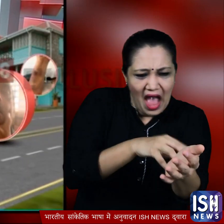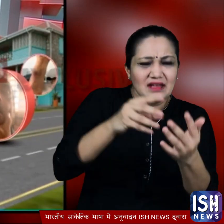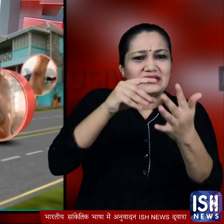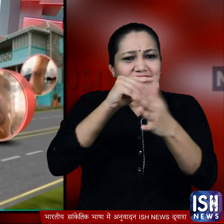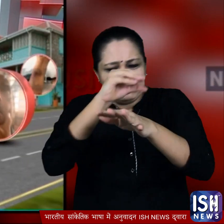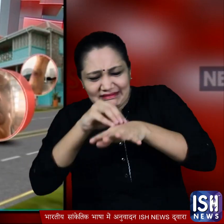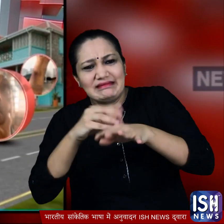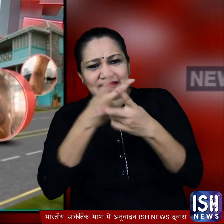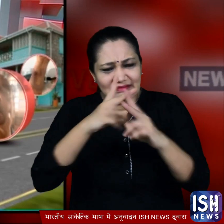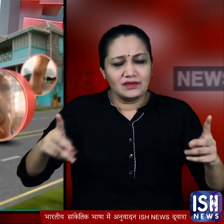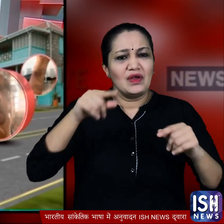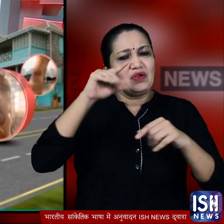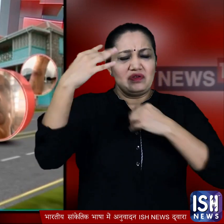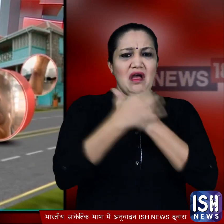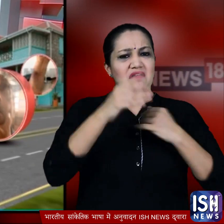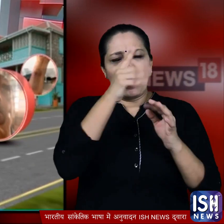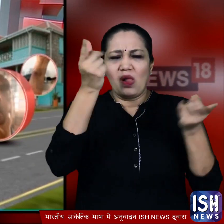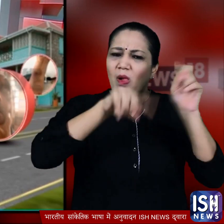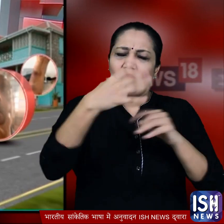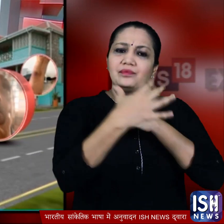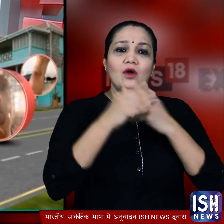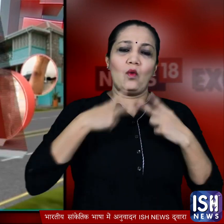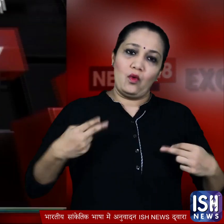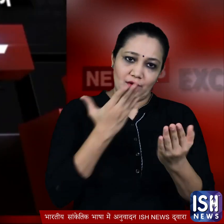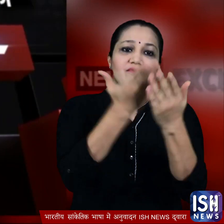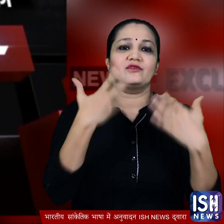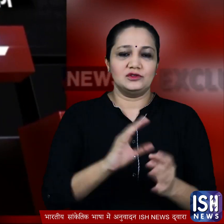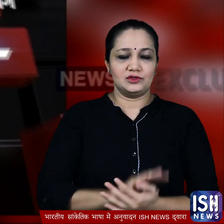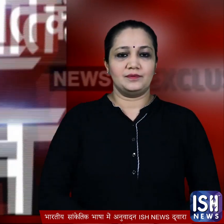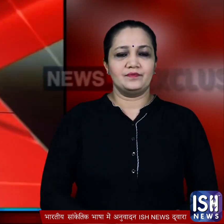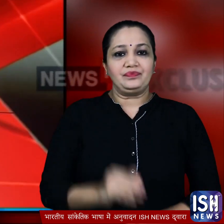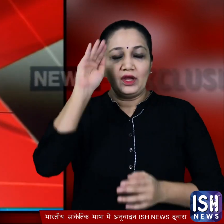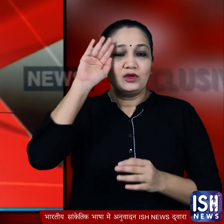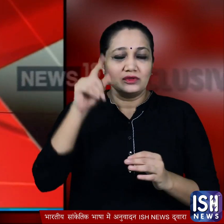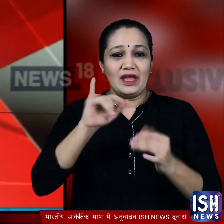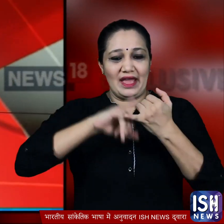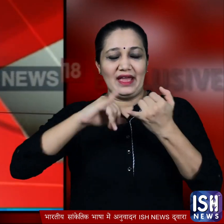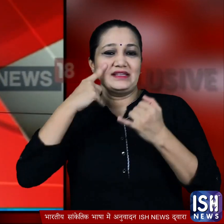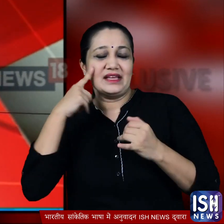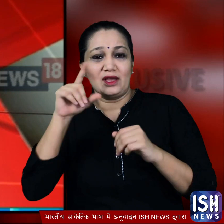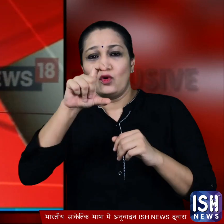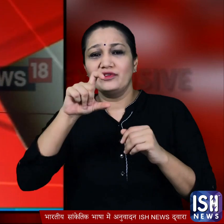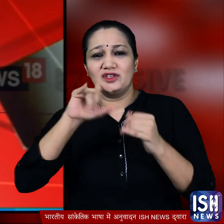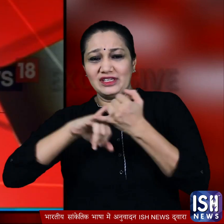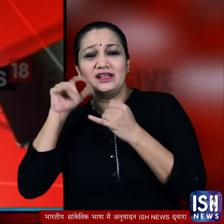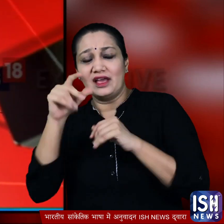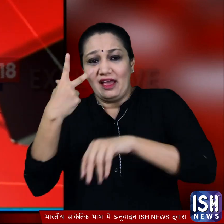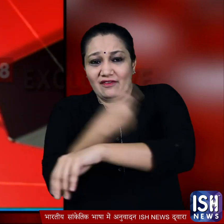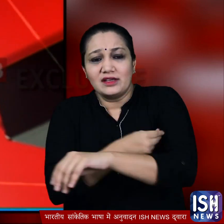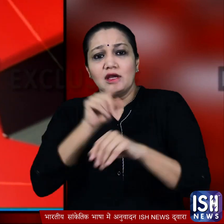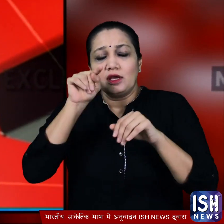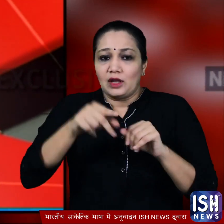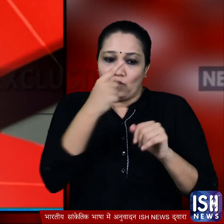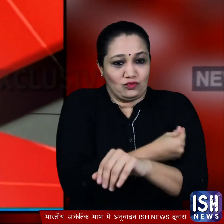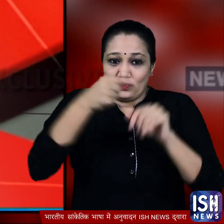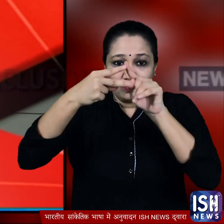उन्होंने वहां की पुलिस पर अवैध रूप से बंदी बनाने का केस भी कोर्ट में दायर किया है। खबर है कि सीरम इंस्टीट्यूट की कोविशील्ड वैक्सीन की एक ही डोज